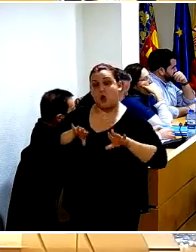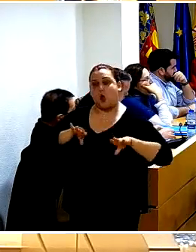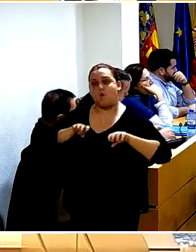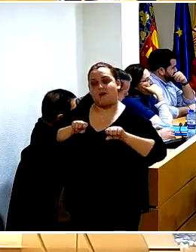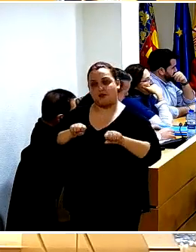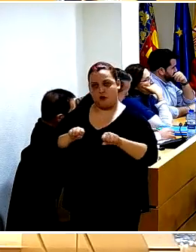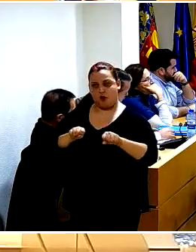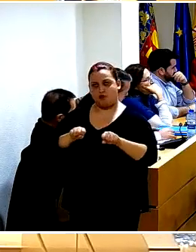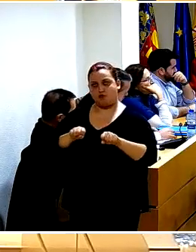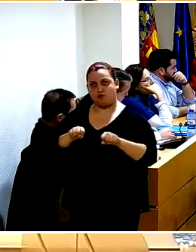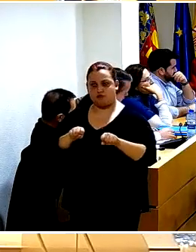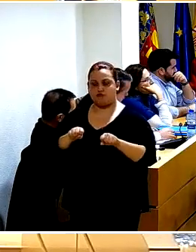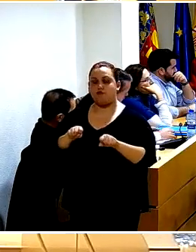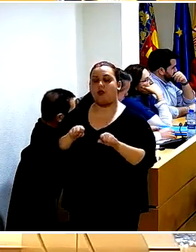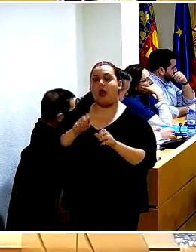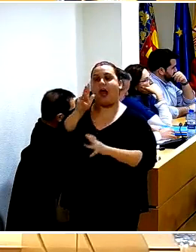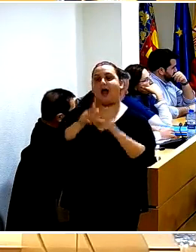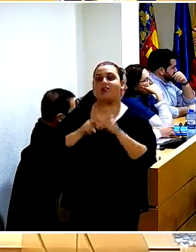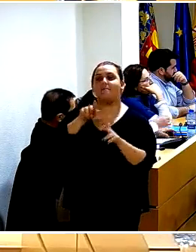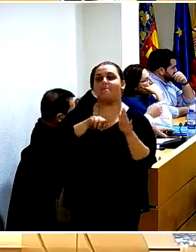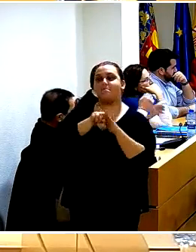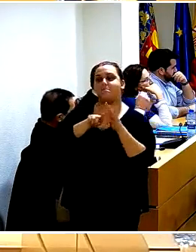distintes administracions